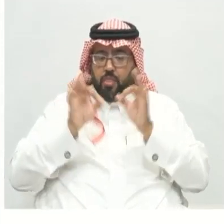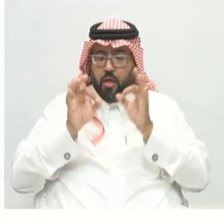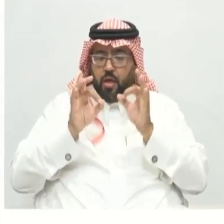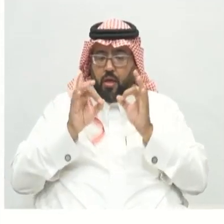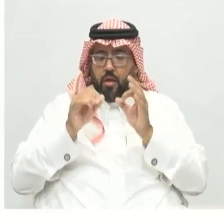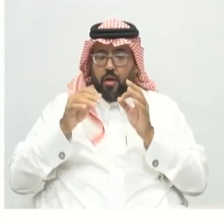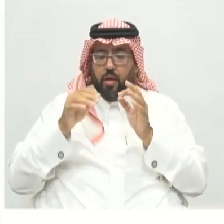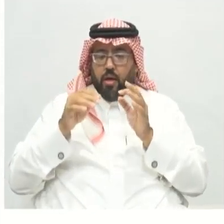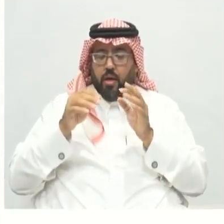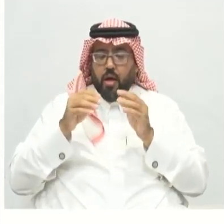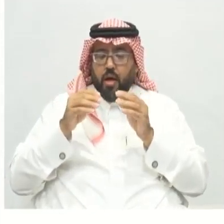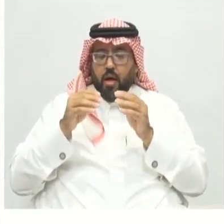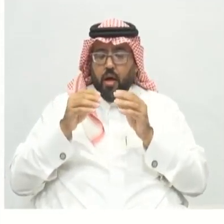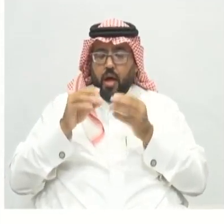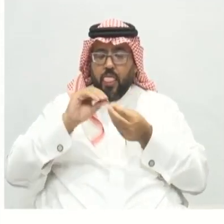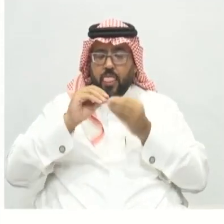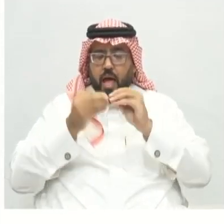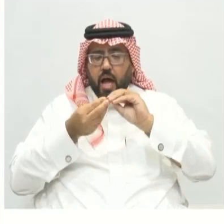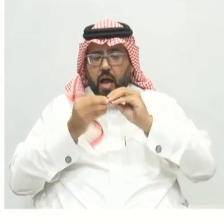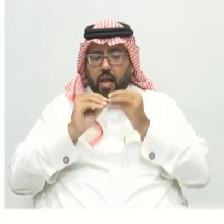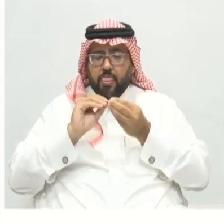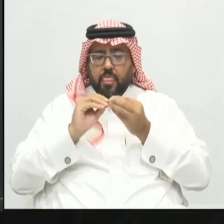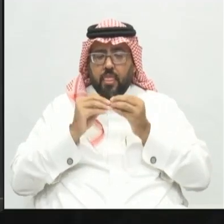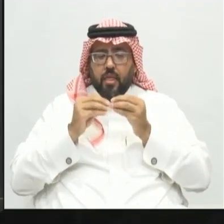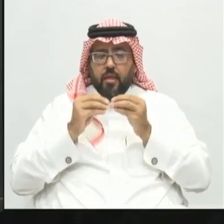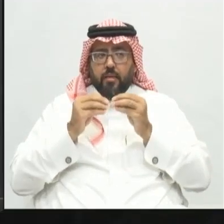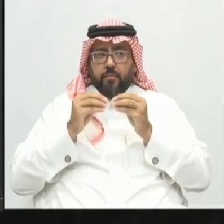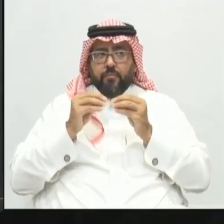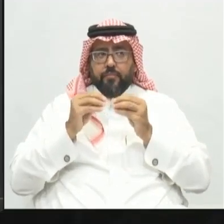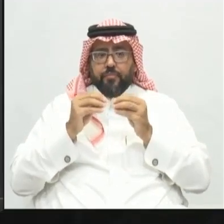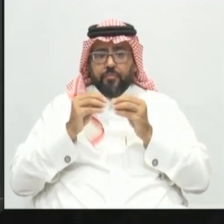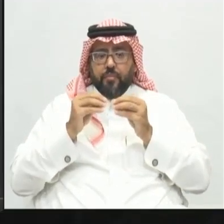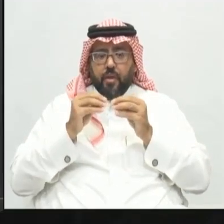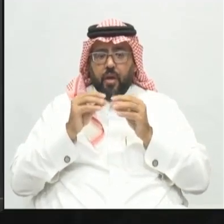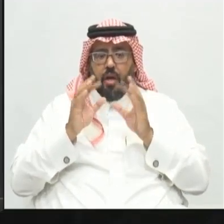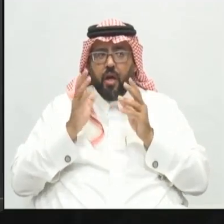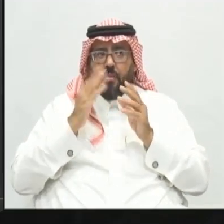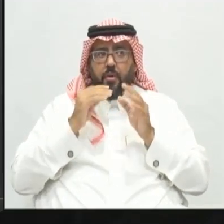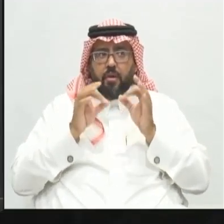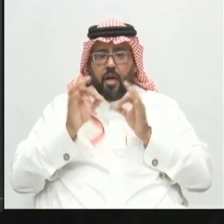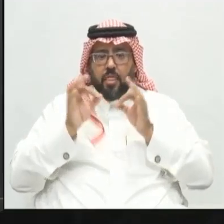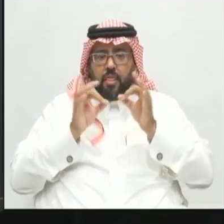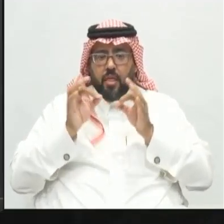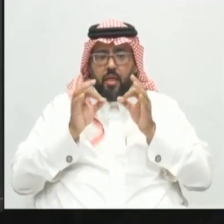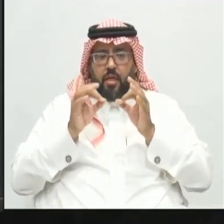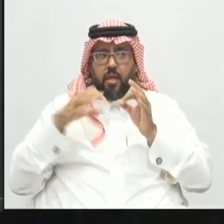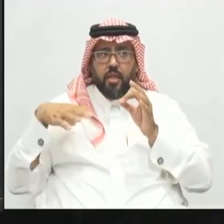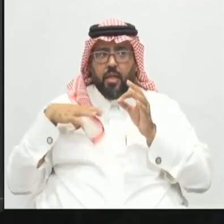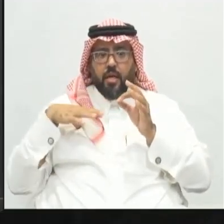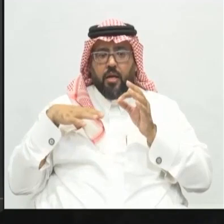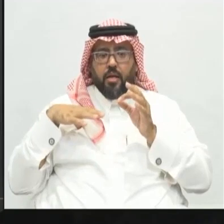المشروع اذا ان عدم وجود خطه في حاله عدم وجود خطه